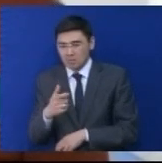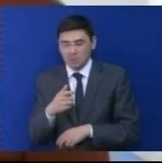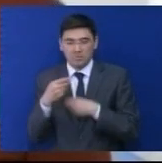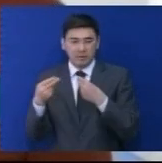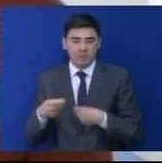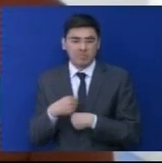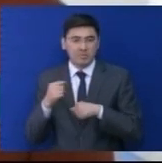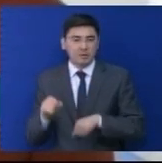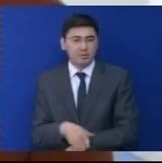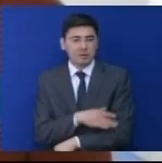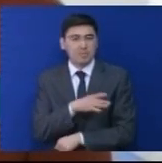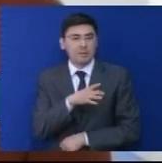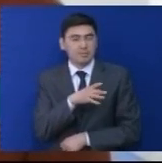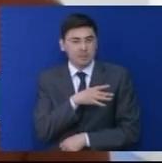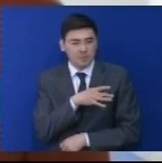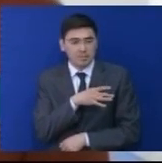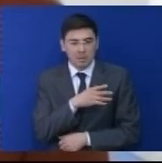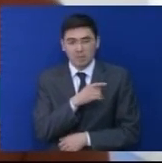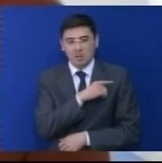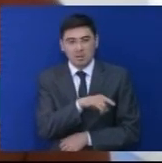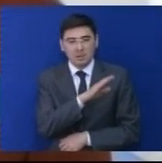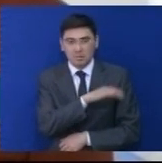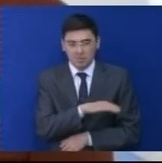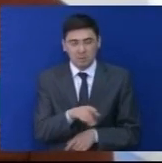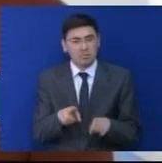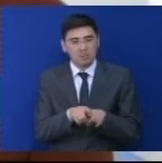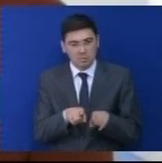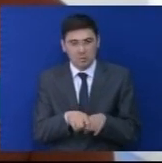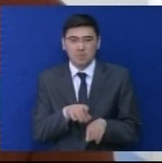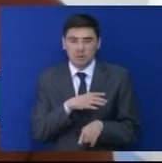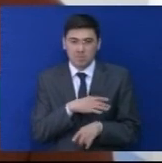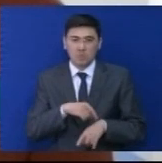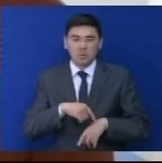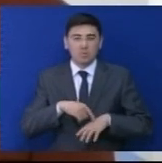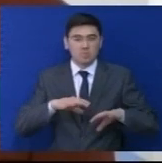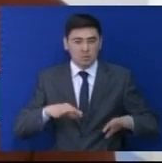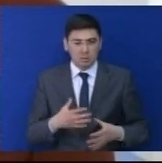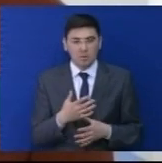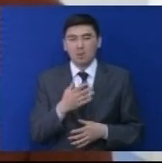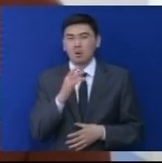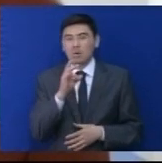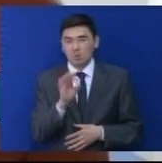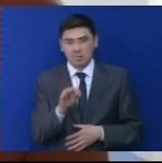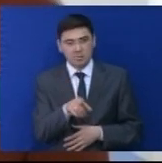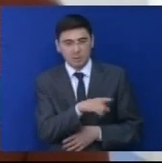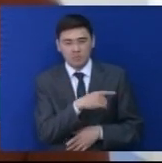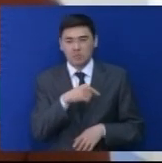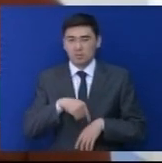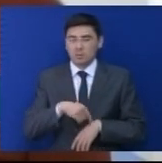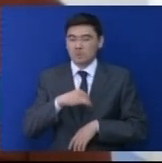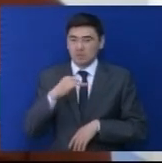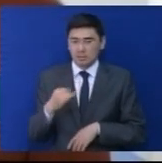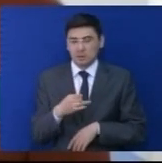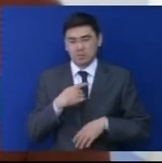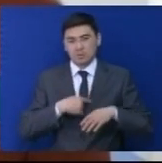довольны. Хотя немножко, конечно, как и все дети, уставали, но это было очень интересно и оставило большой неизгладимый